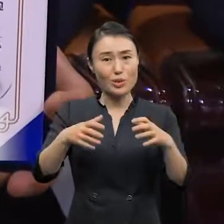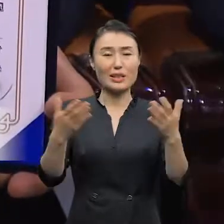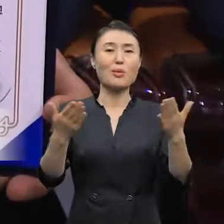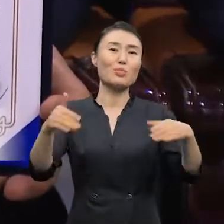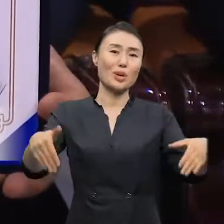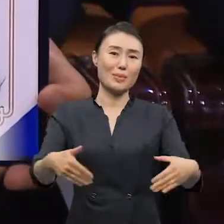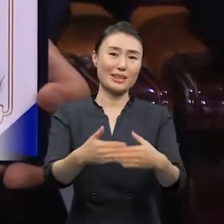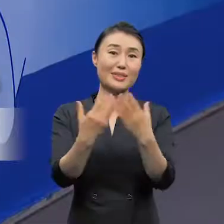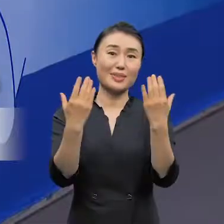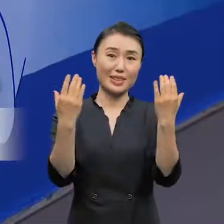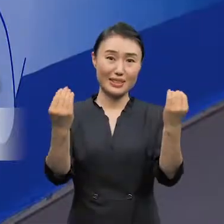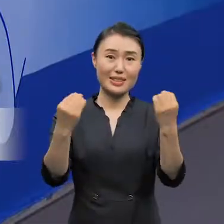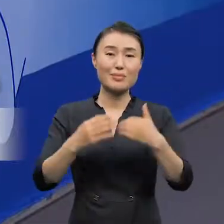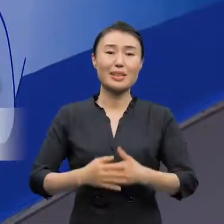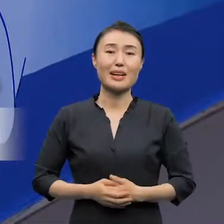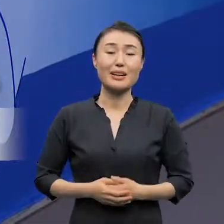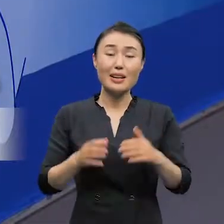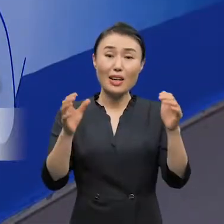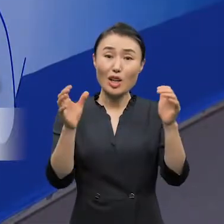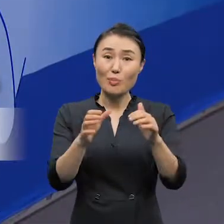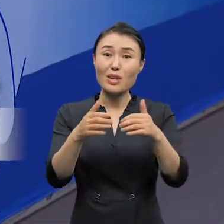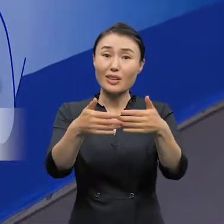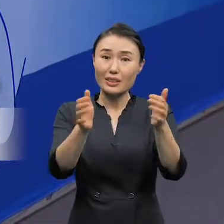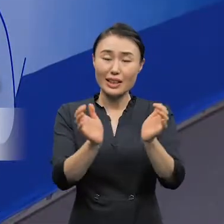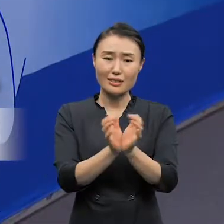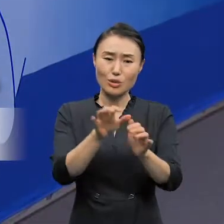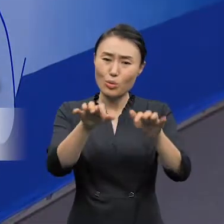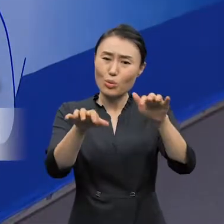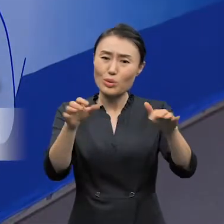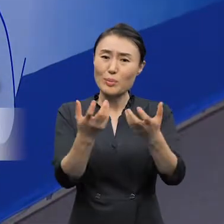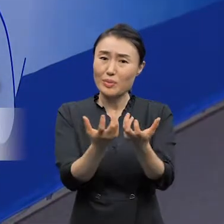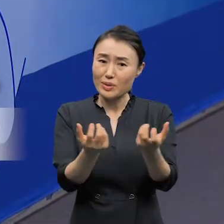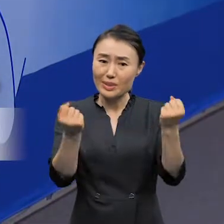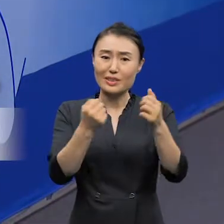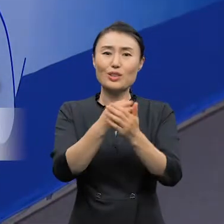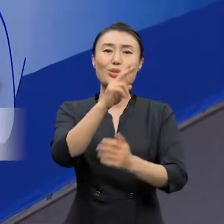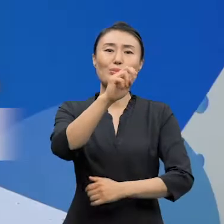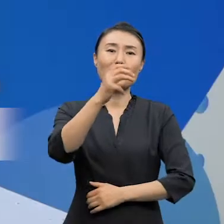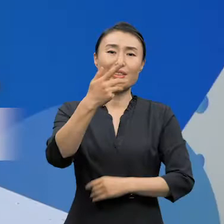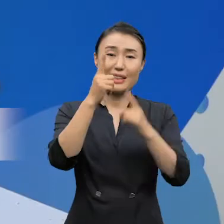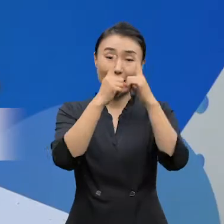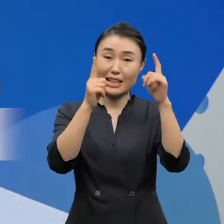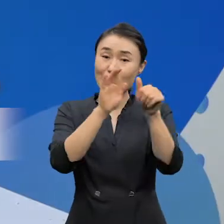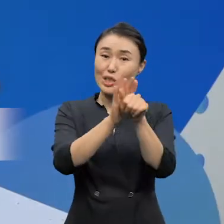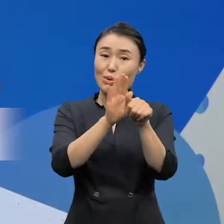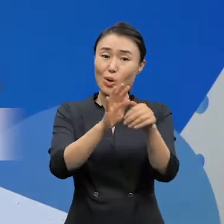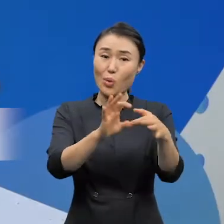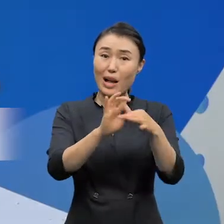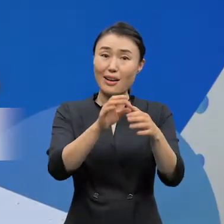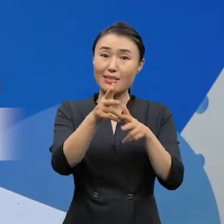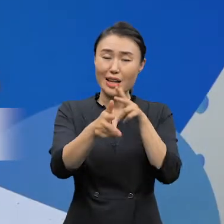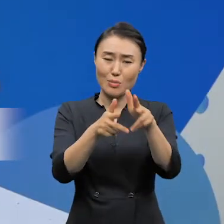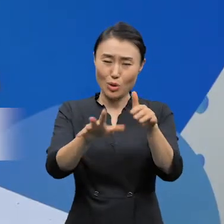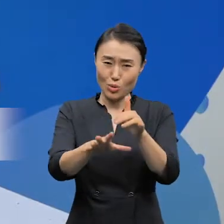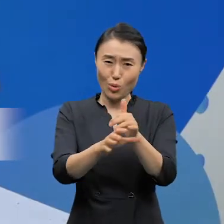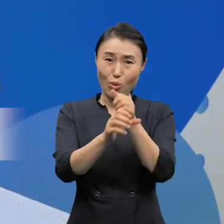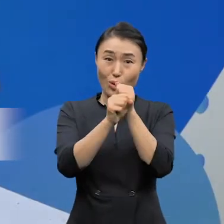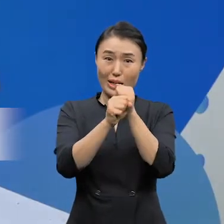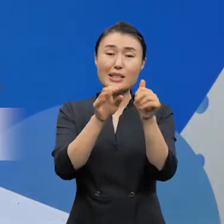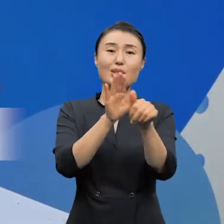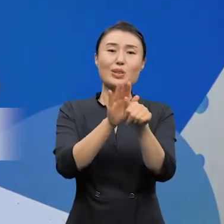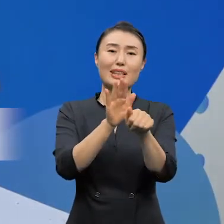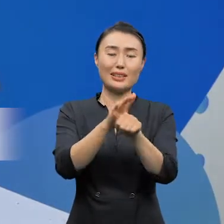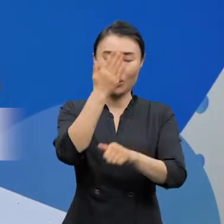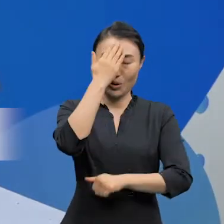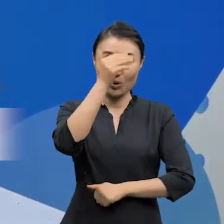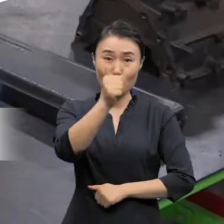체결했습니다. 협력단은 여러 부서에 흩어져 있던 28개 대학 지원 관련 사업을 총괄 조율하는